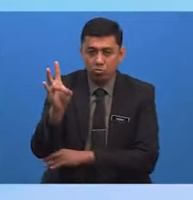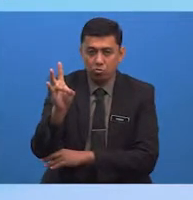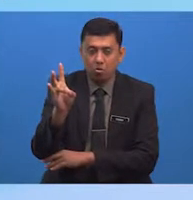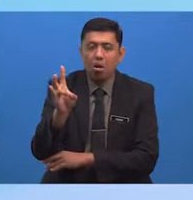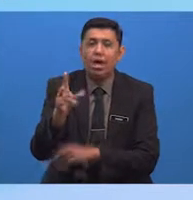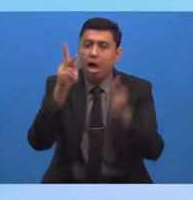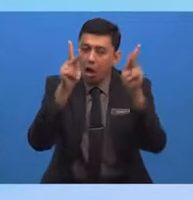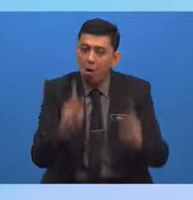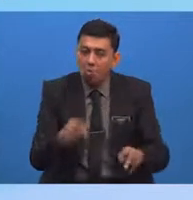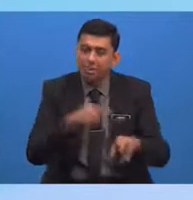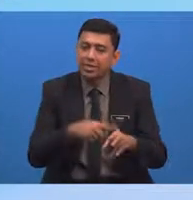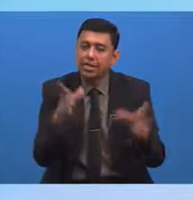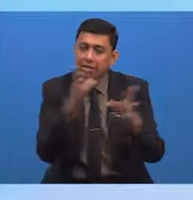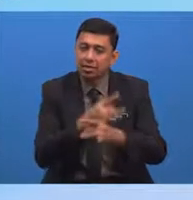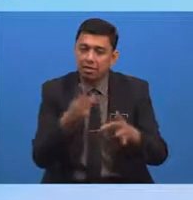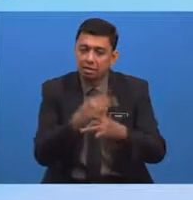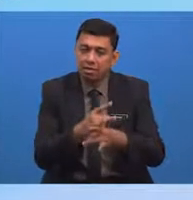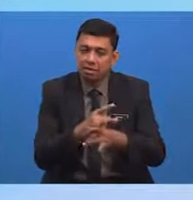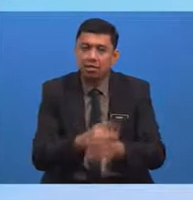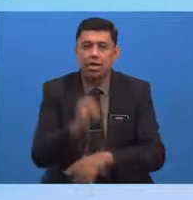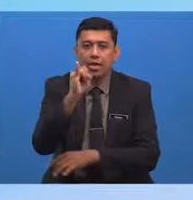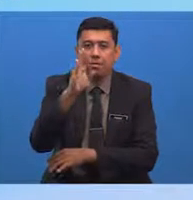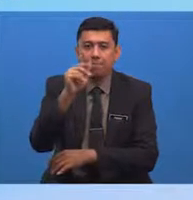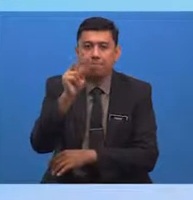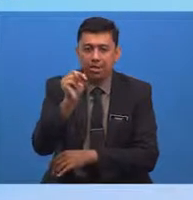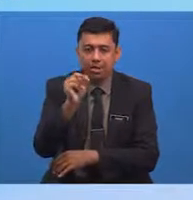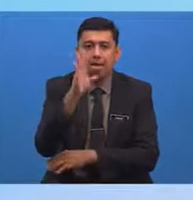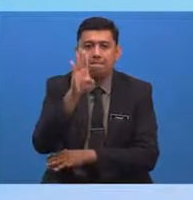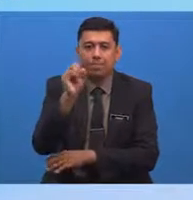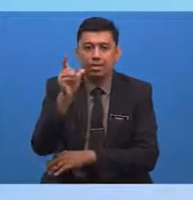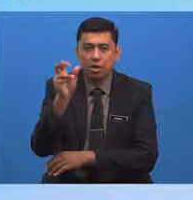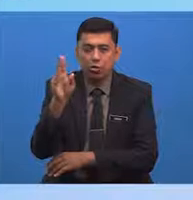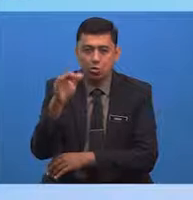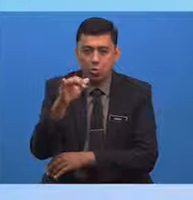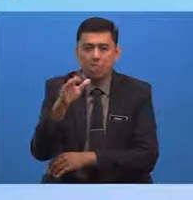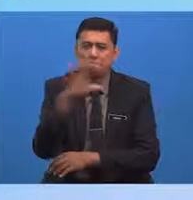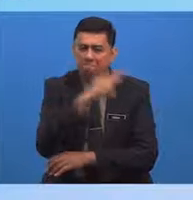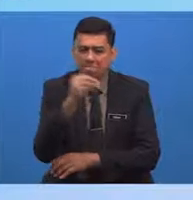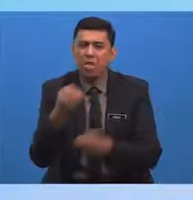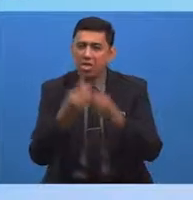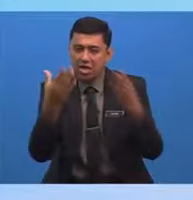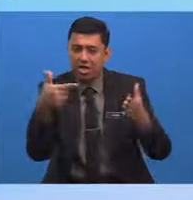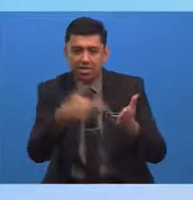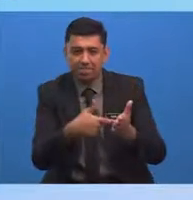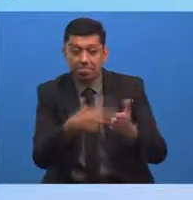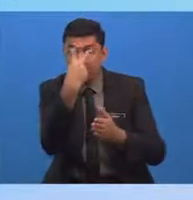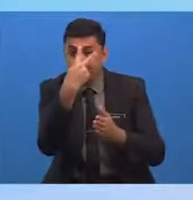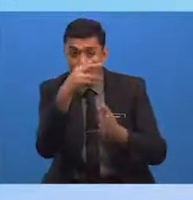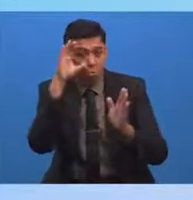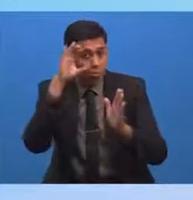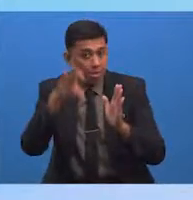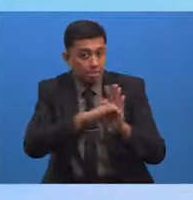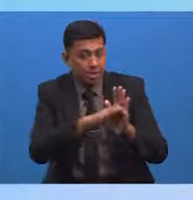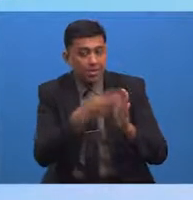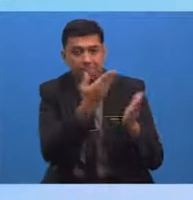Sarawak? Antaranya ialah Iban, Bidayuh, Kenyah, Kelabit, Kayan,